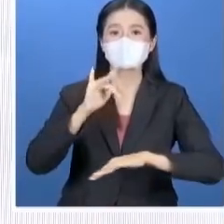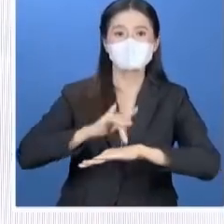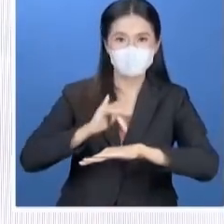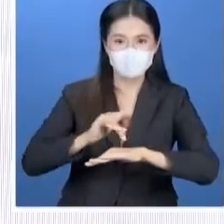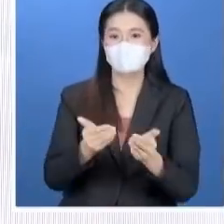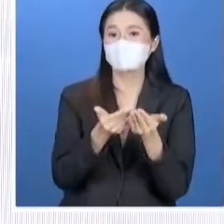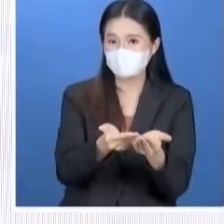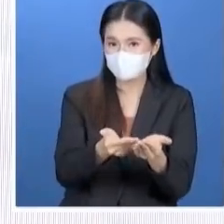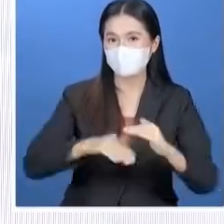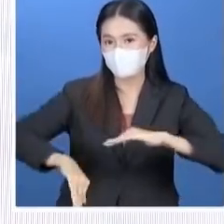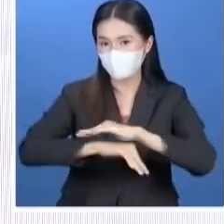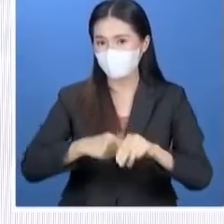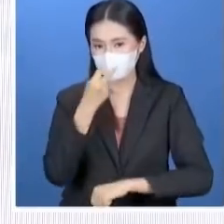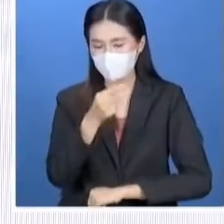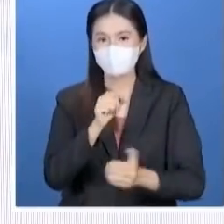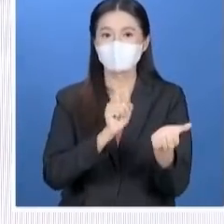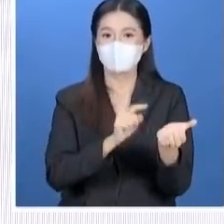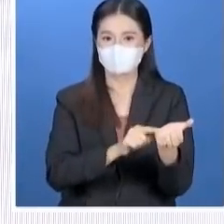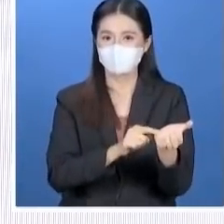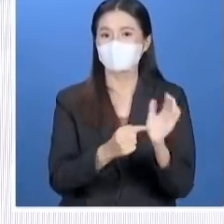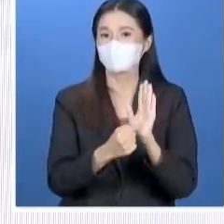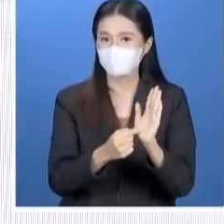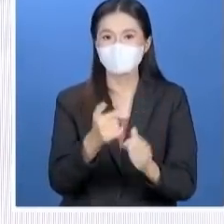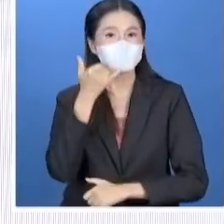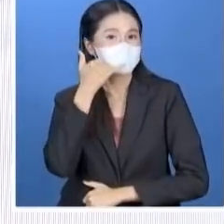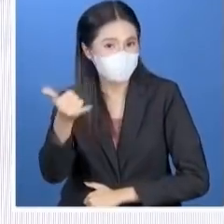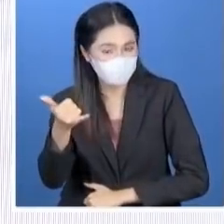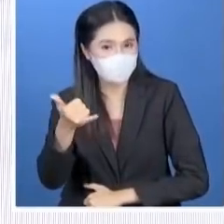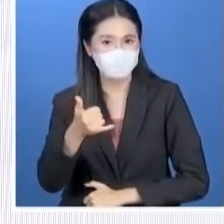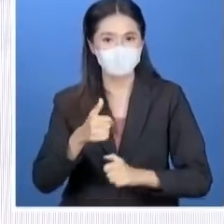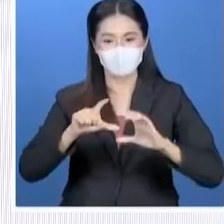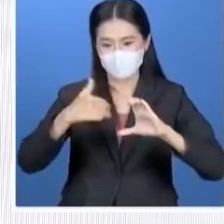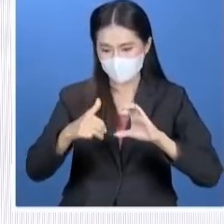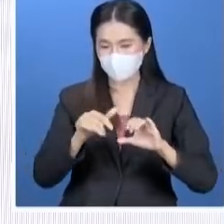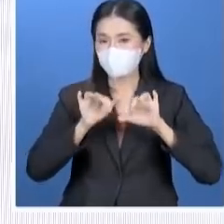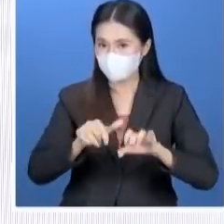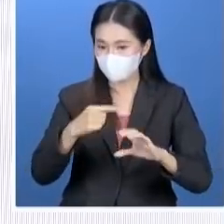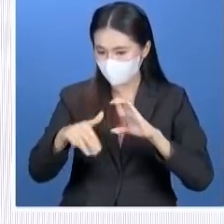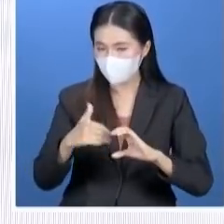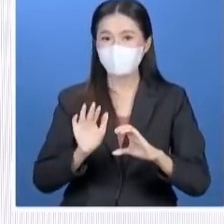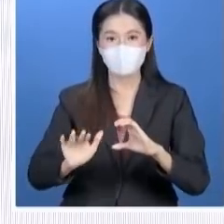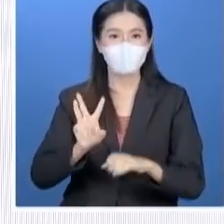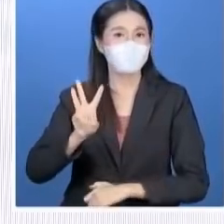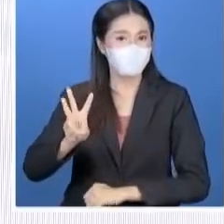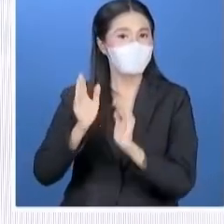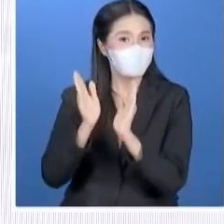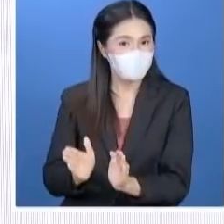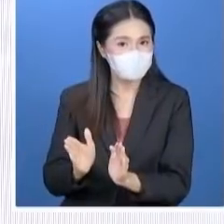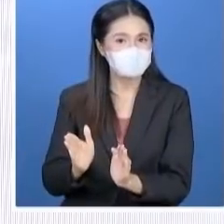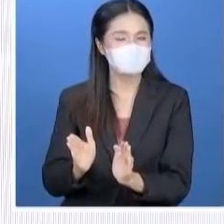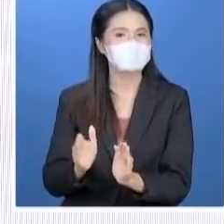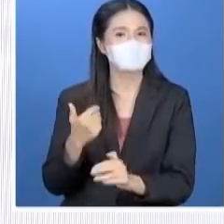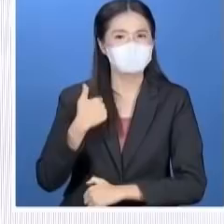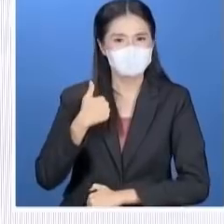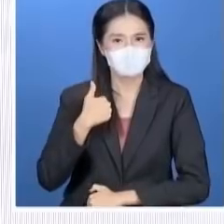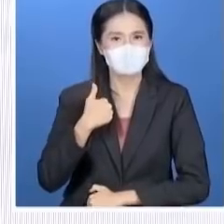ของเรือข้อมูลที่ตรวจสอบจากโทรศัพท์เช่นการโทรการแชทสนทนาทั้งหมดของทั้ง6คนบนเรือโดยส่วน